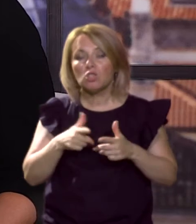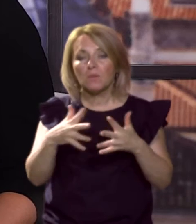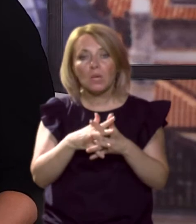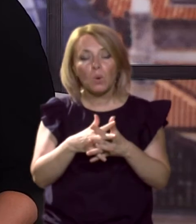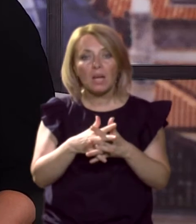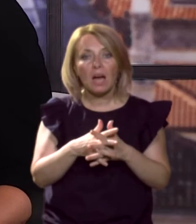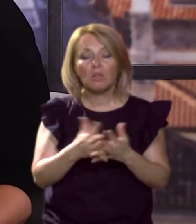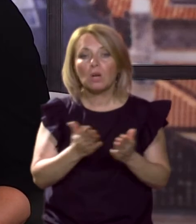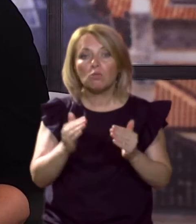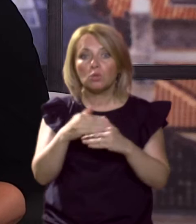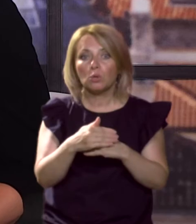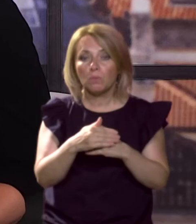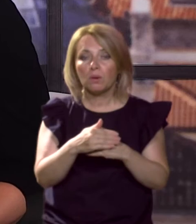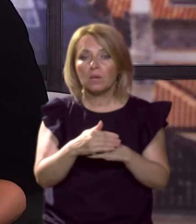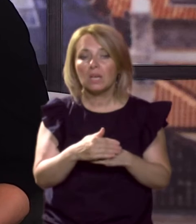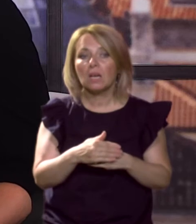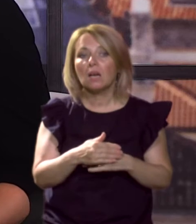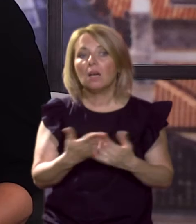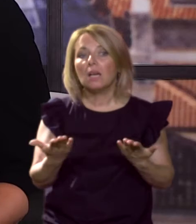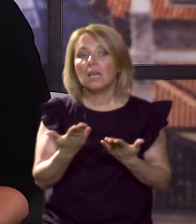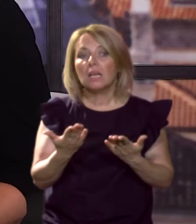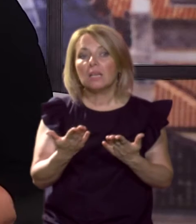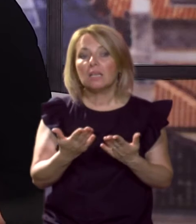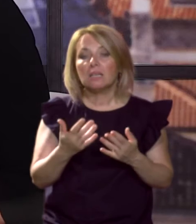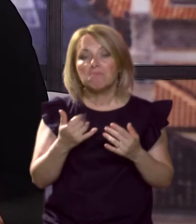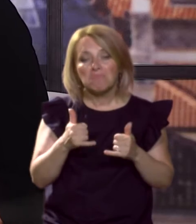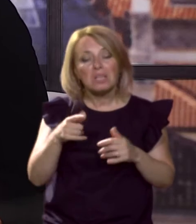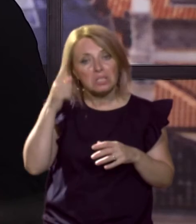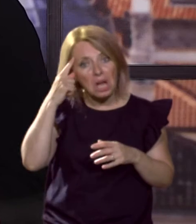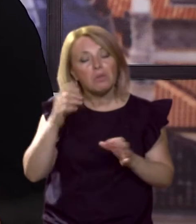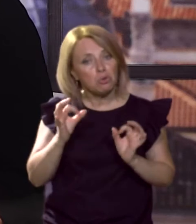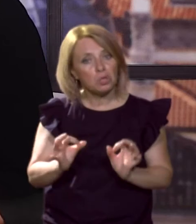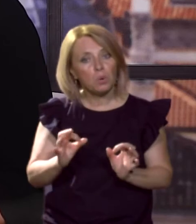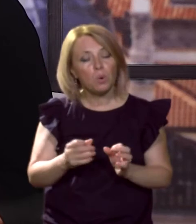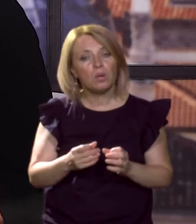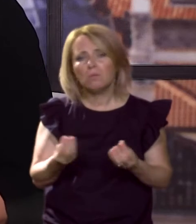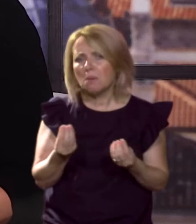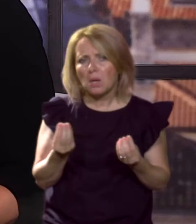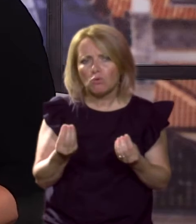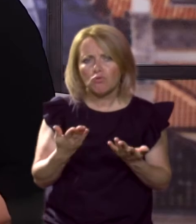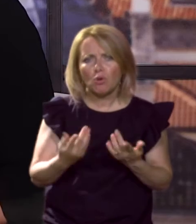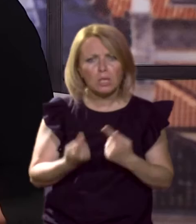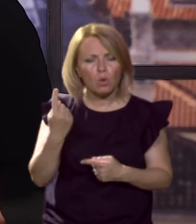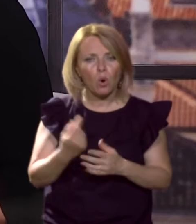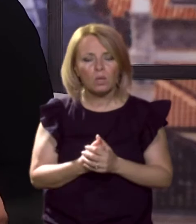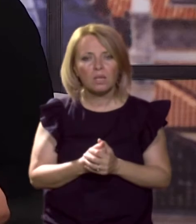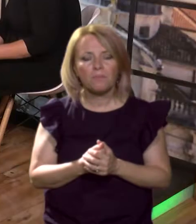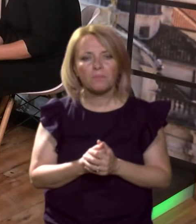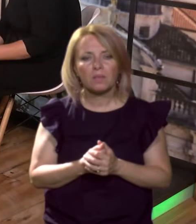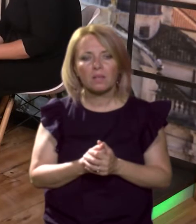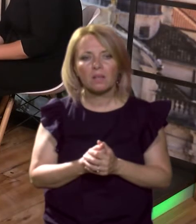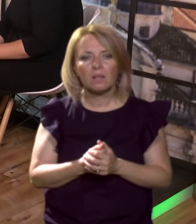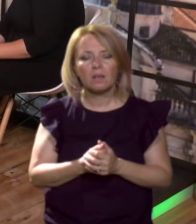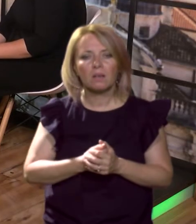u gradu, ko što je Dubrovnik, kad vas vide, znaju ipak nekako da su sigurniji. Za bilo što da se dogodi.